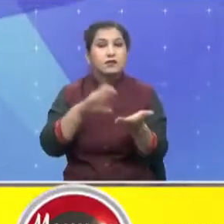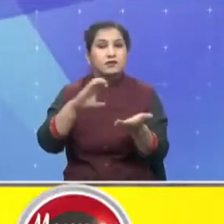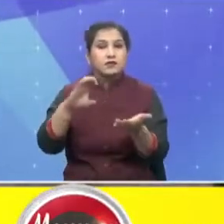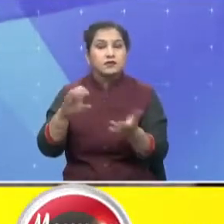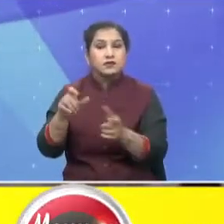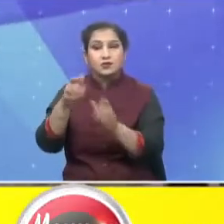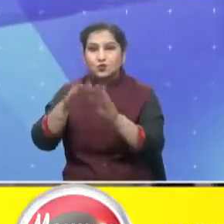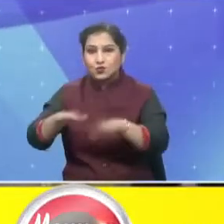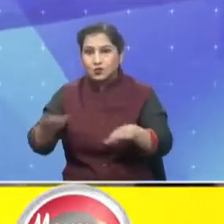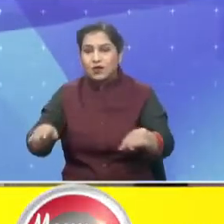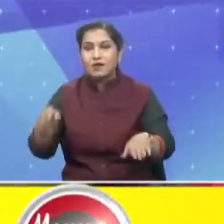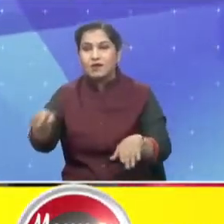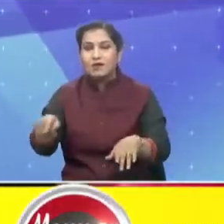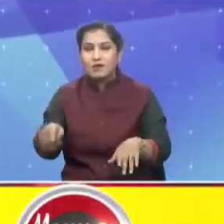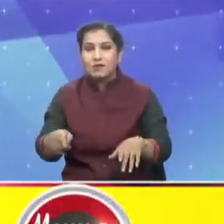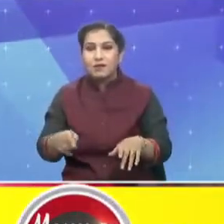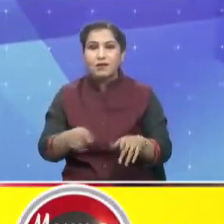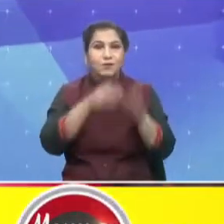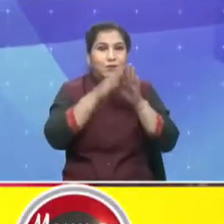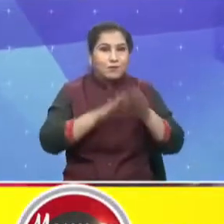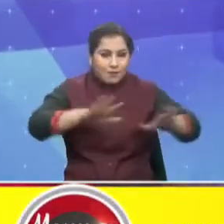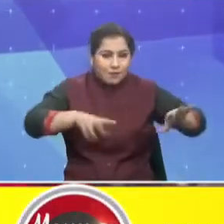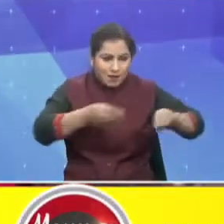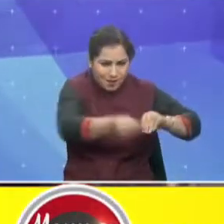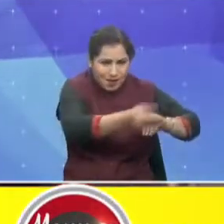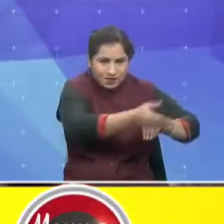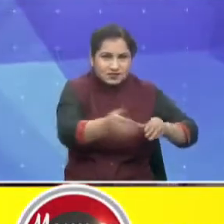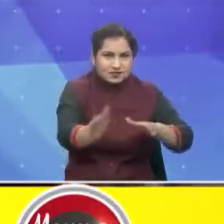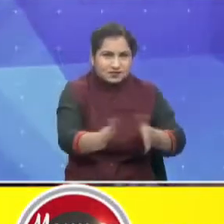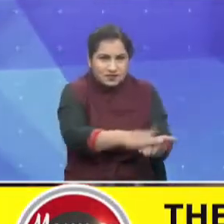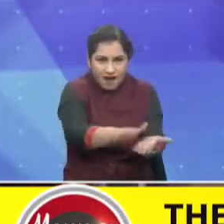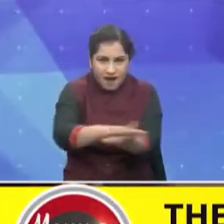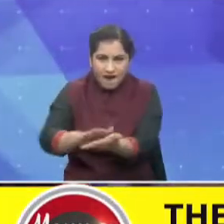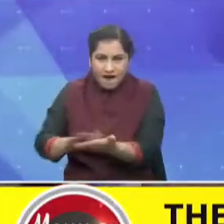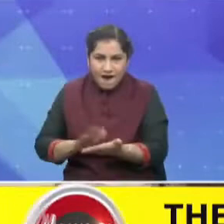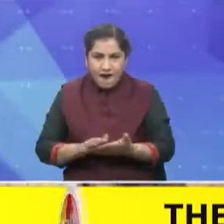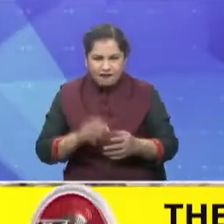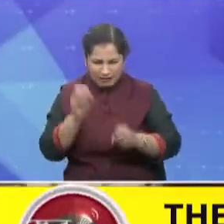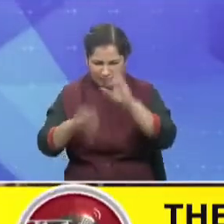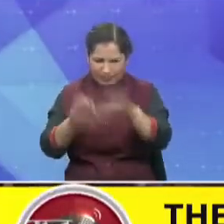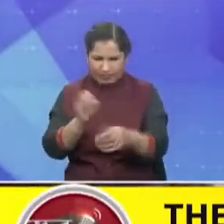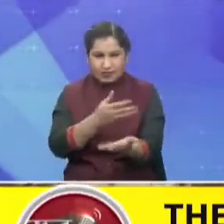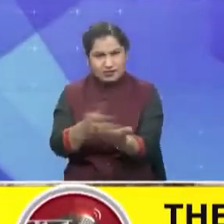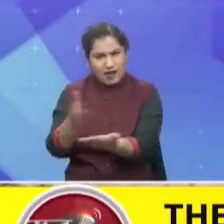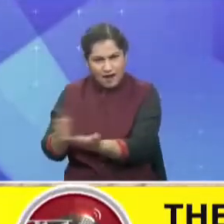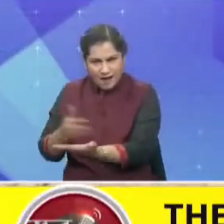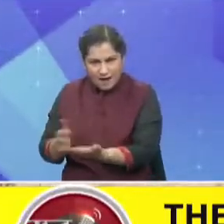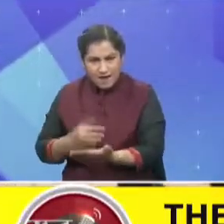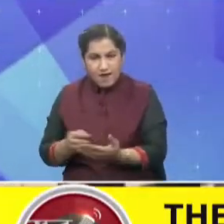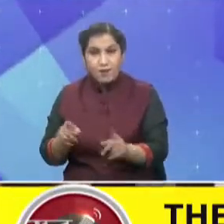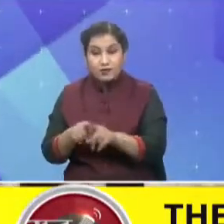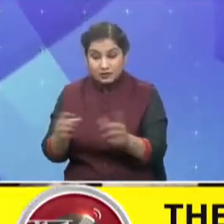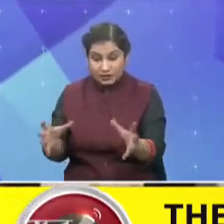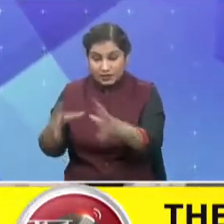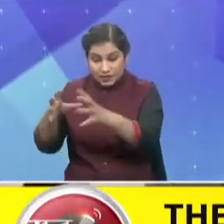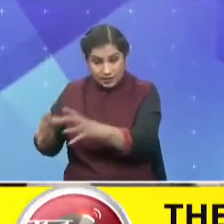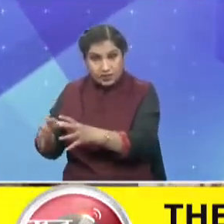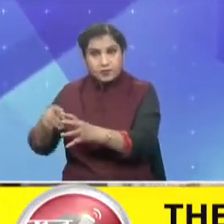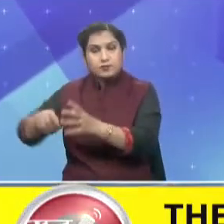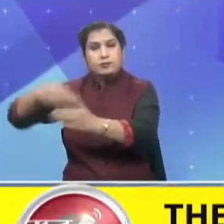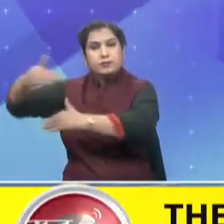कैडेट्स ने बीचेज पर सफाई की, वहां से प्लास्टिक कचरा हटाकर उसे रिसाइकलिंग के लिए इकट्ठा